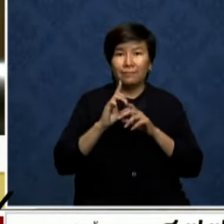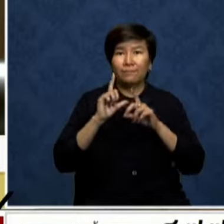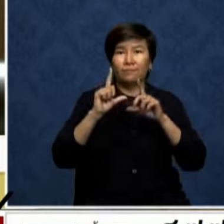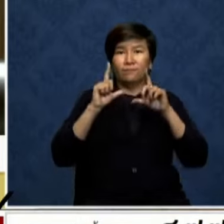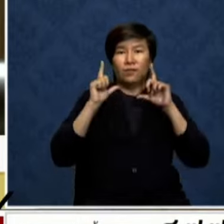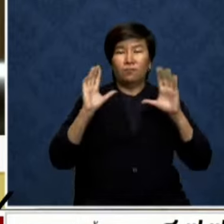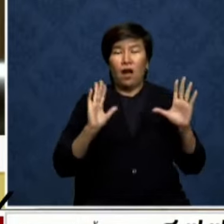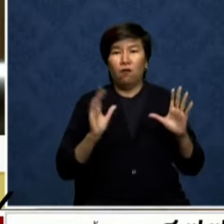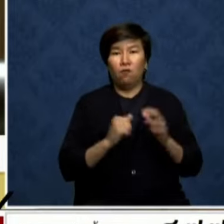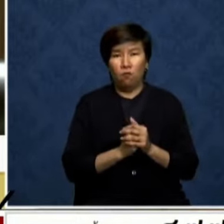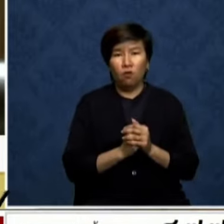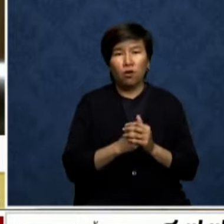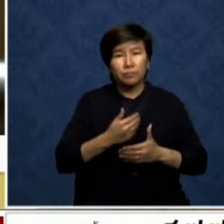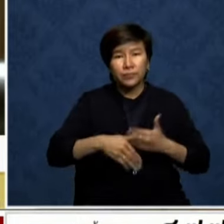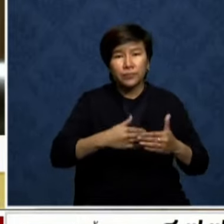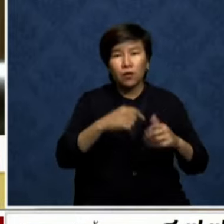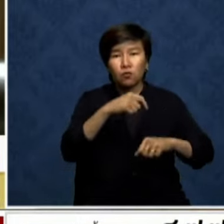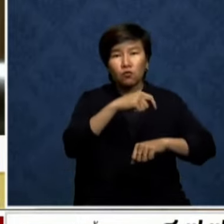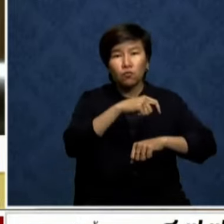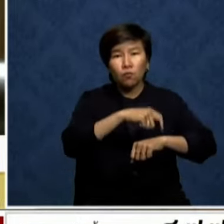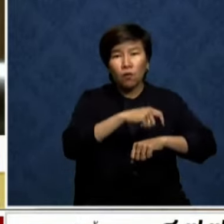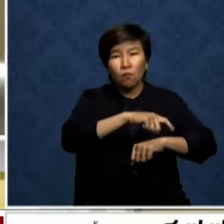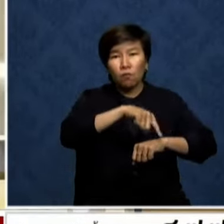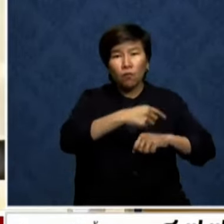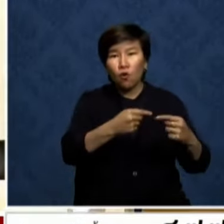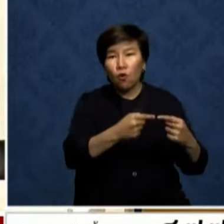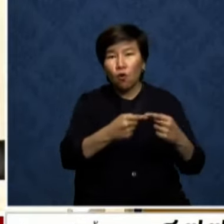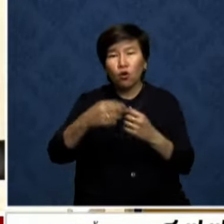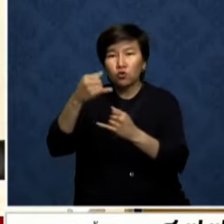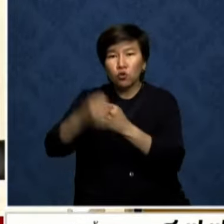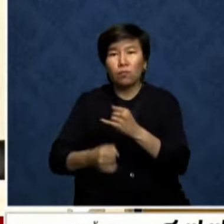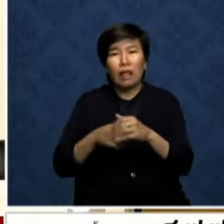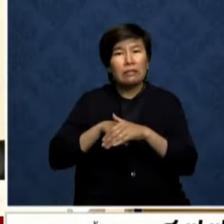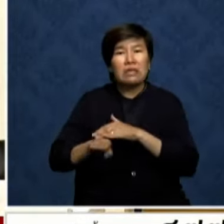วนนี้ไม่หนีไปไหนกแล้วกัขอบคุทําประานครั